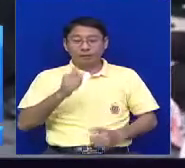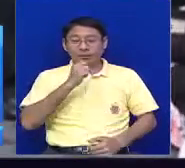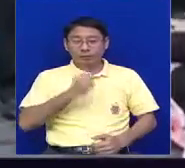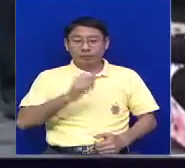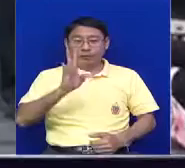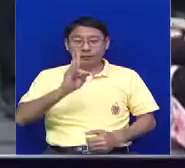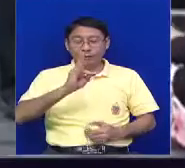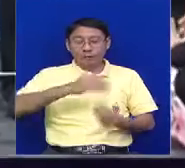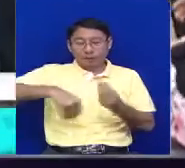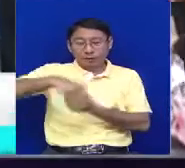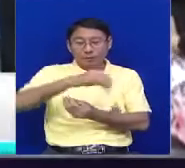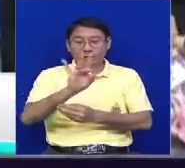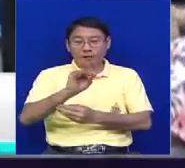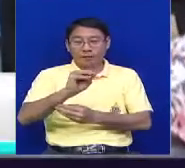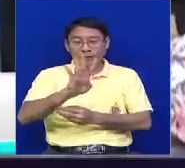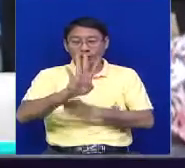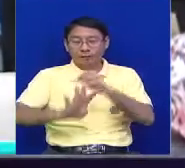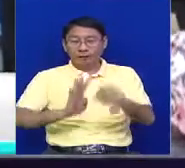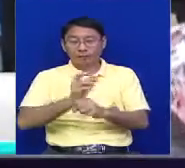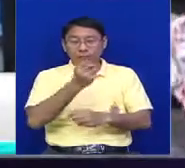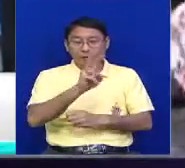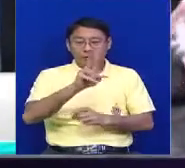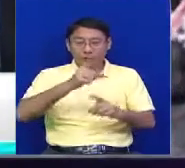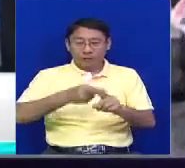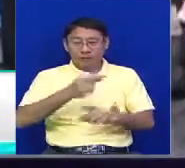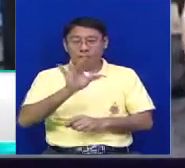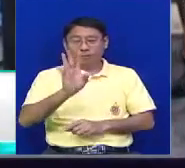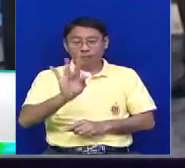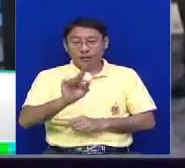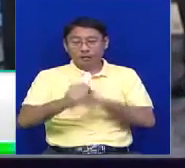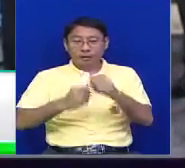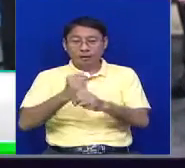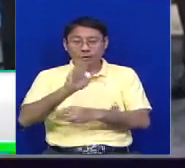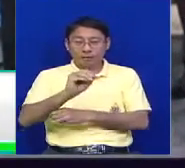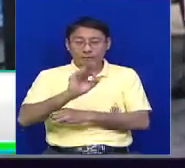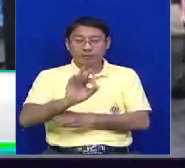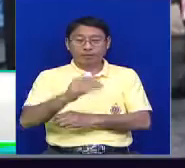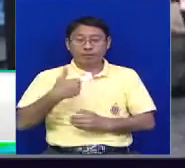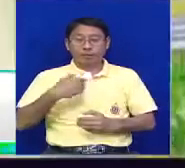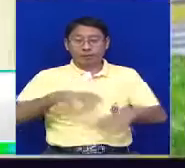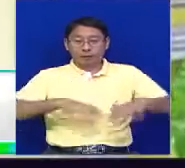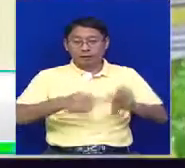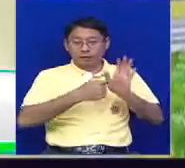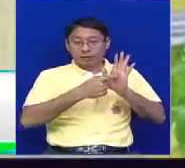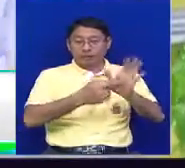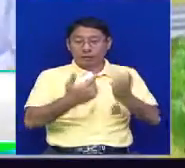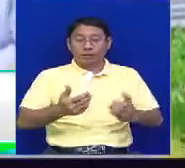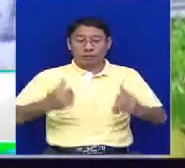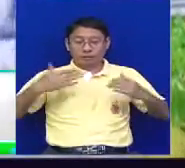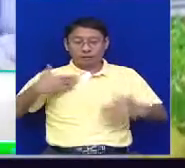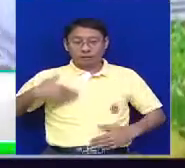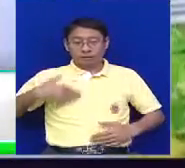า7รอบ84พรรษา12สิงหาคม2559การจัดโชว์ครั้งนี้ค่ะนำชุดไทยนะ